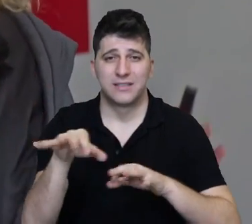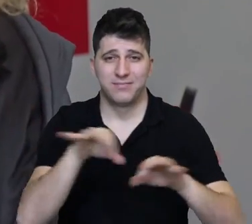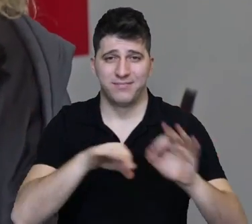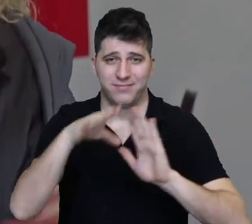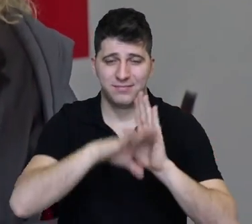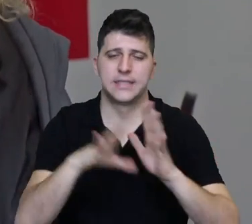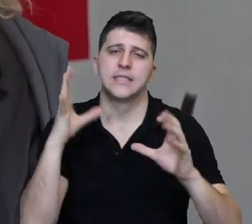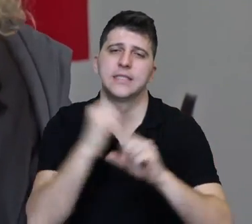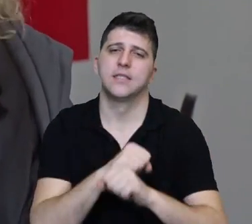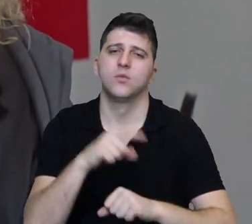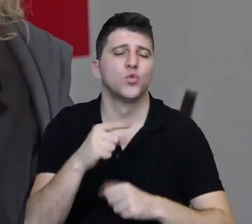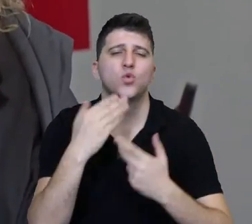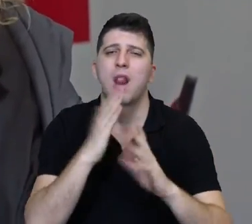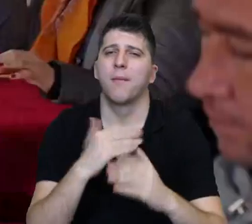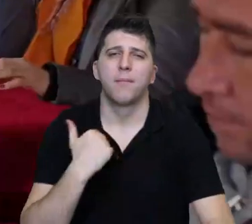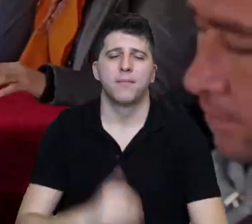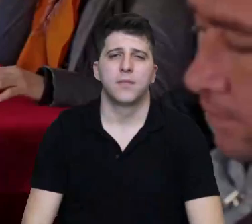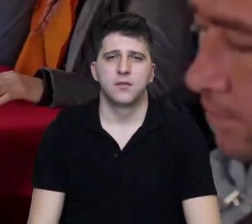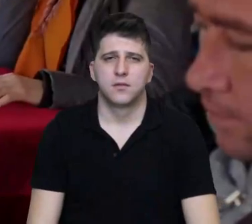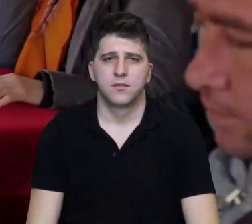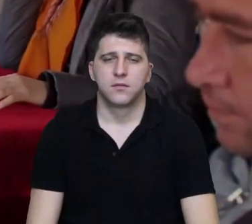bir sır. Bunu size söyleyemem.